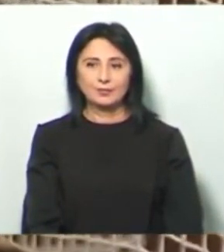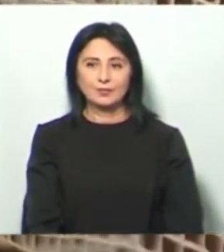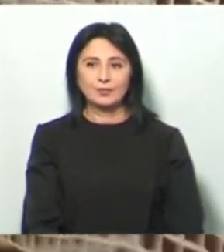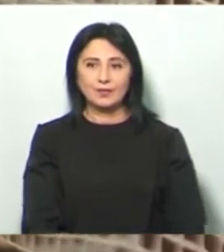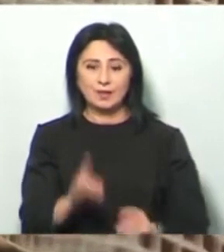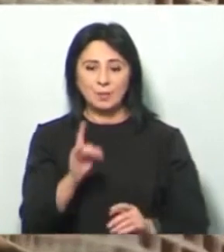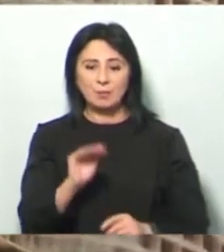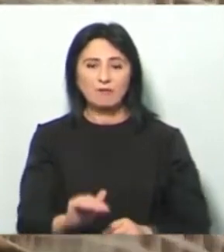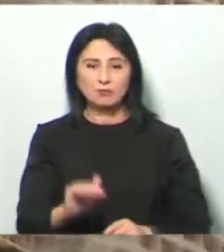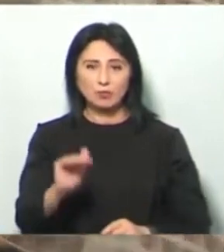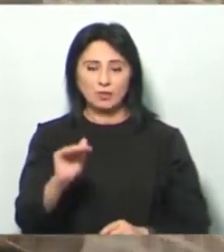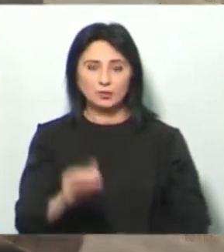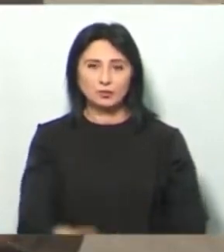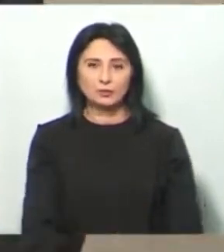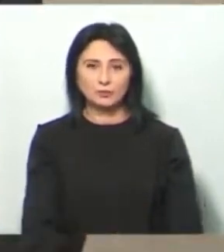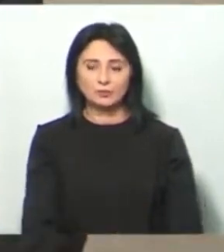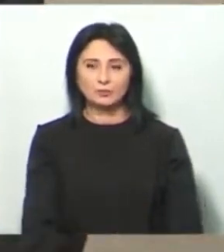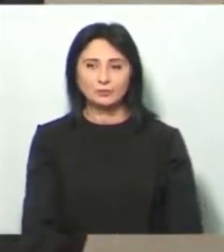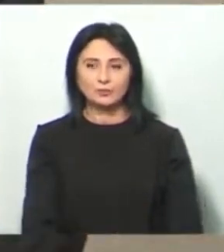ბავშვობაში